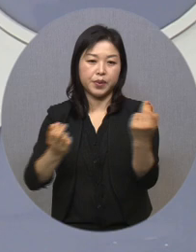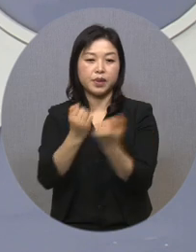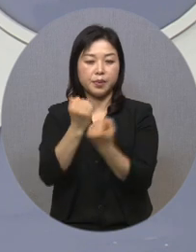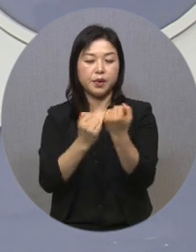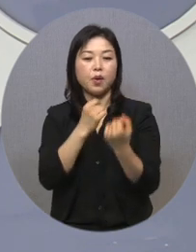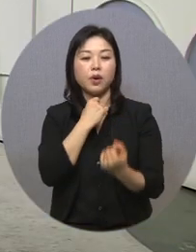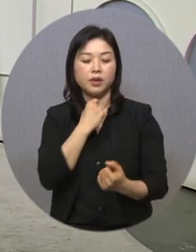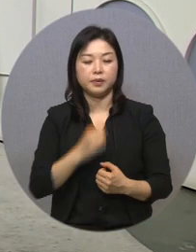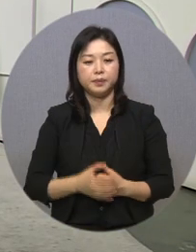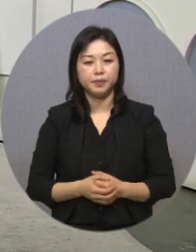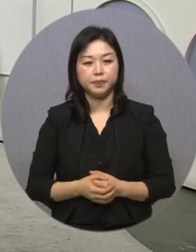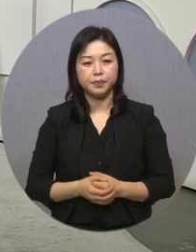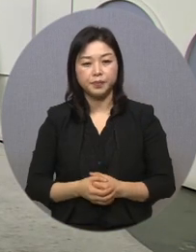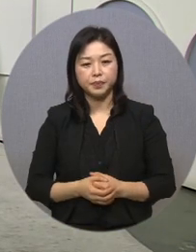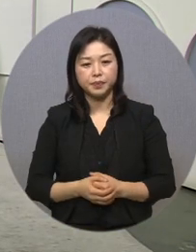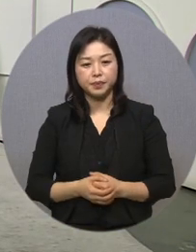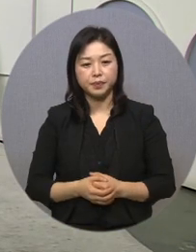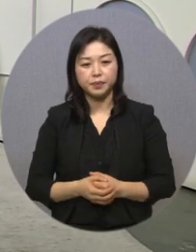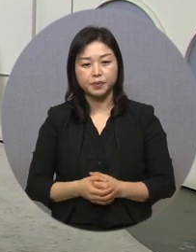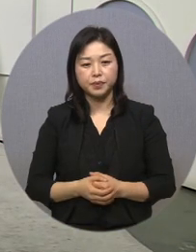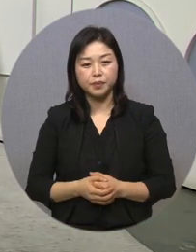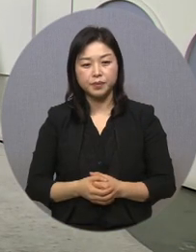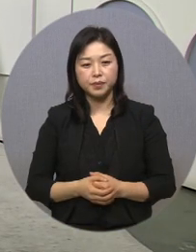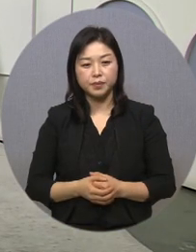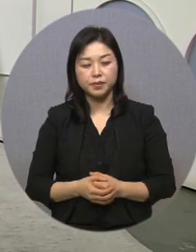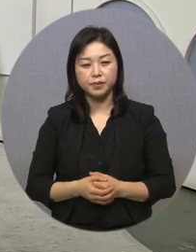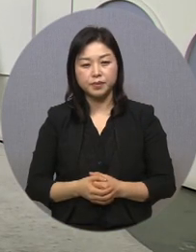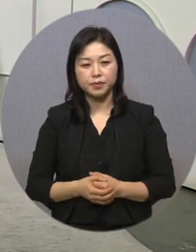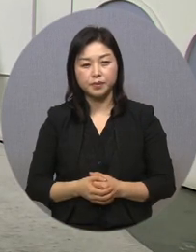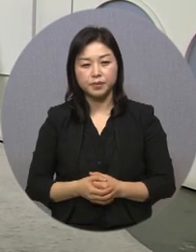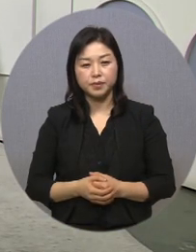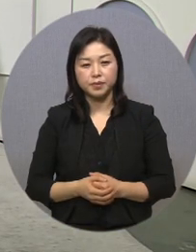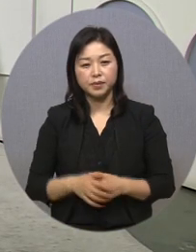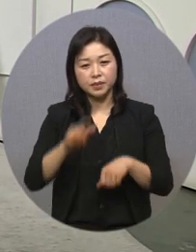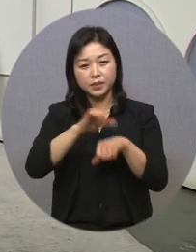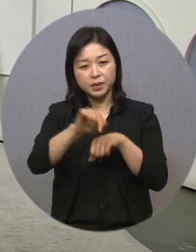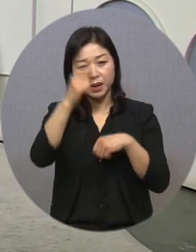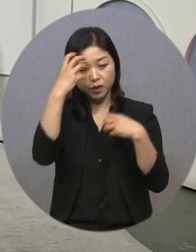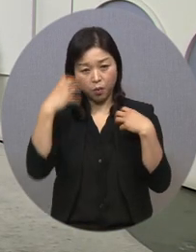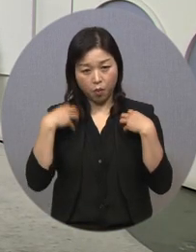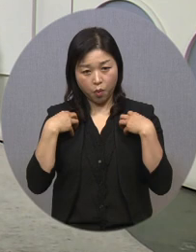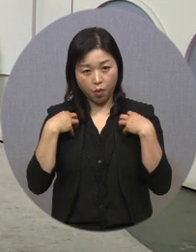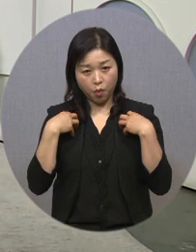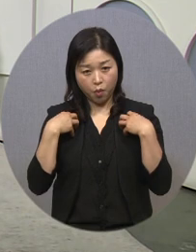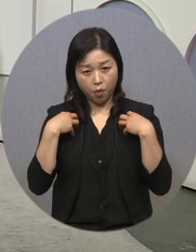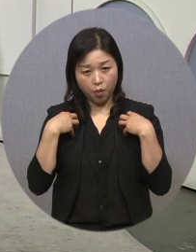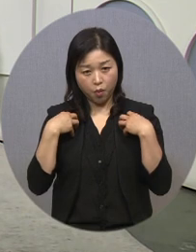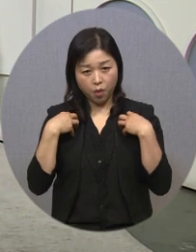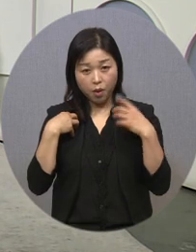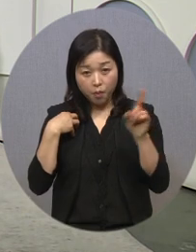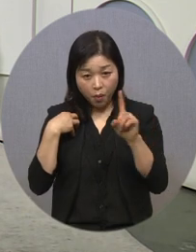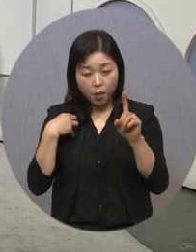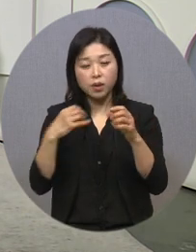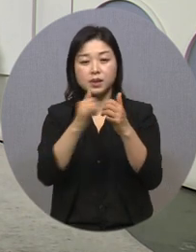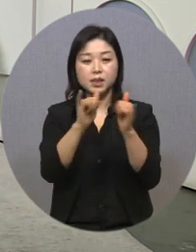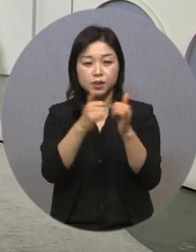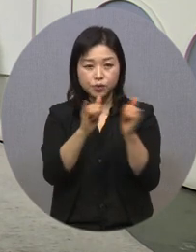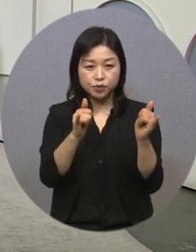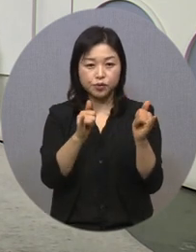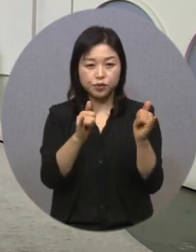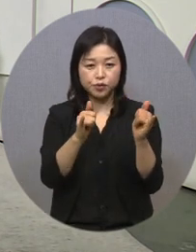말씀을 드리면 1차적으로다가 기초가 광역시의